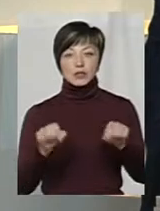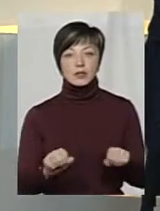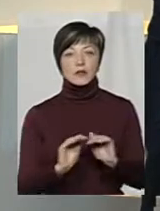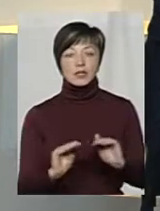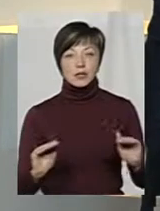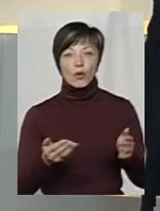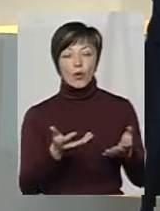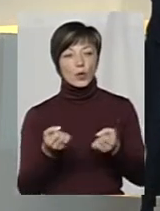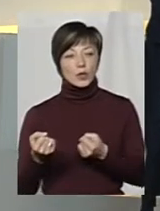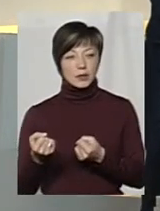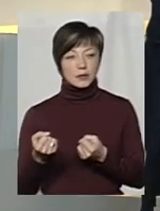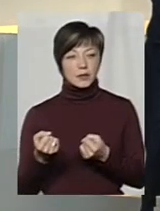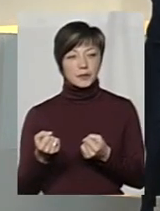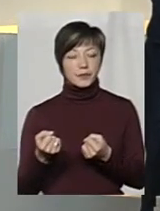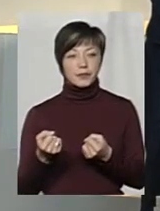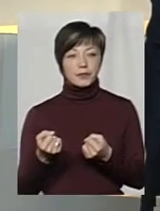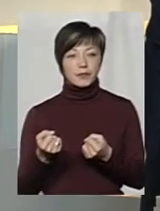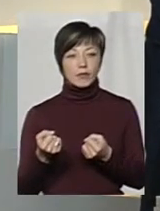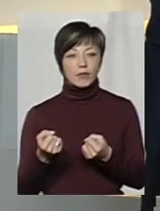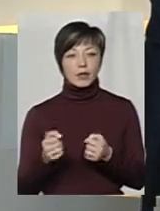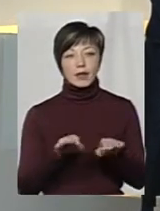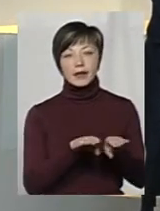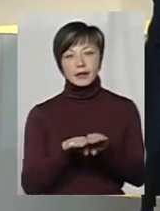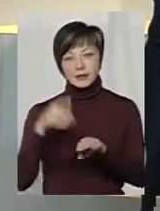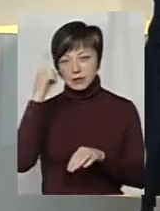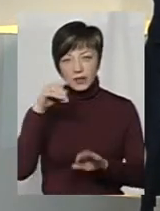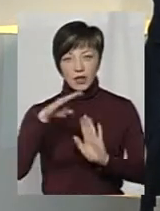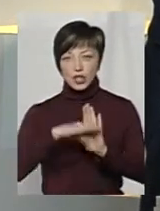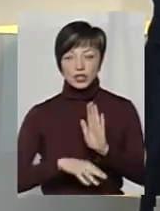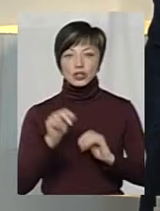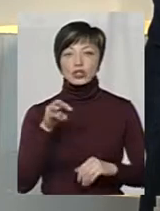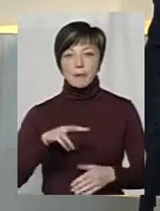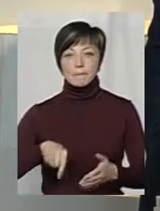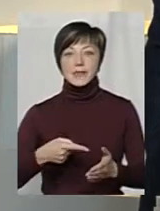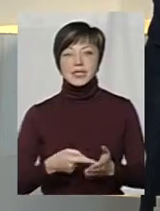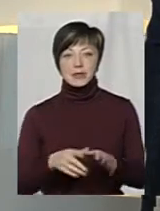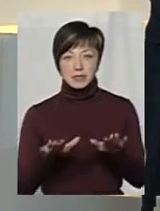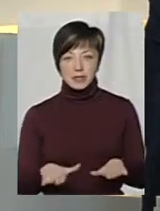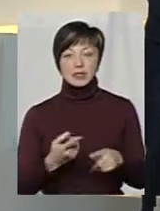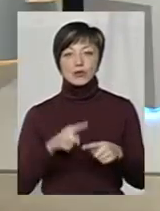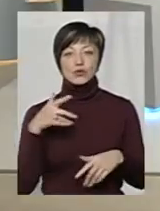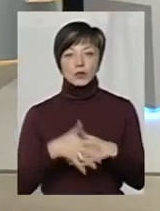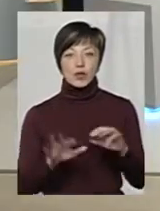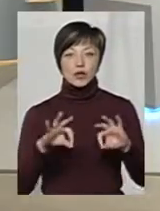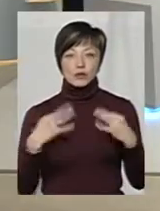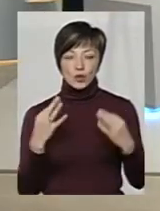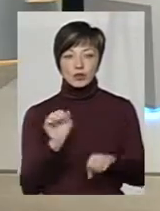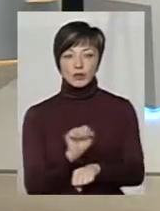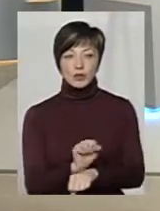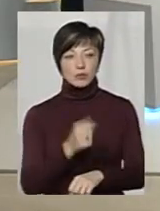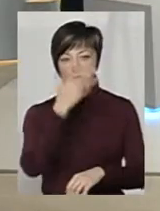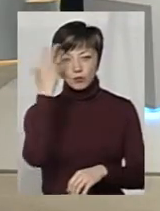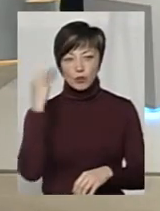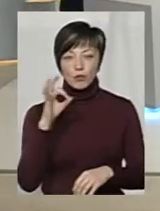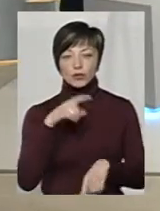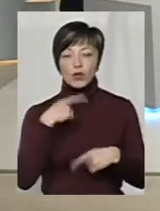дітям отримати однозначно, ну, рівні знання, не гірші знання, ніж в міській місцевості. Це зрозуміло. Дозвольте, я вас зупиню, щоб ми не забули,